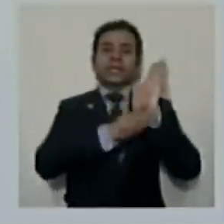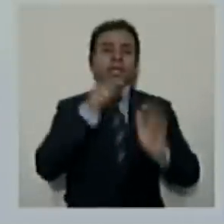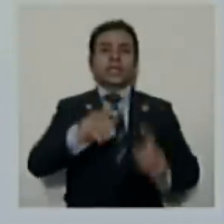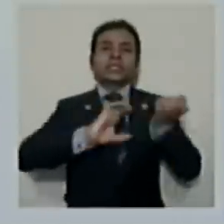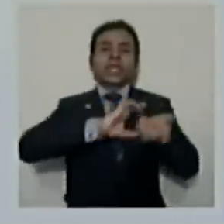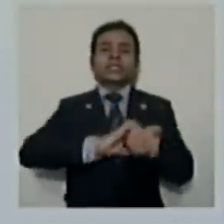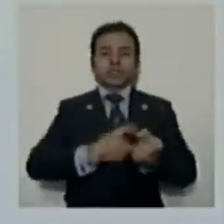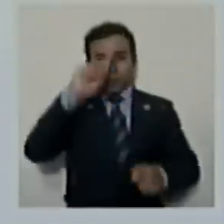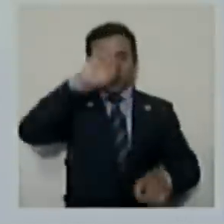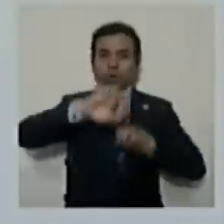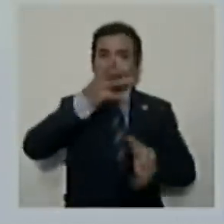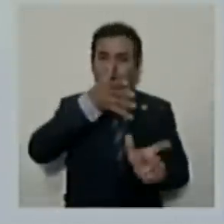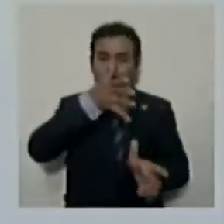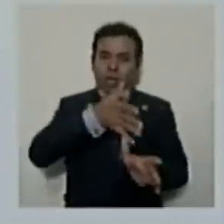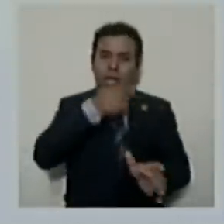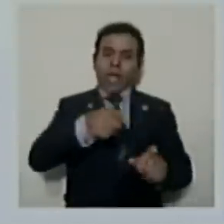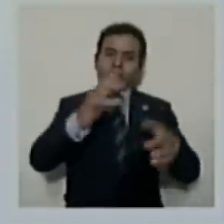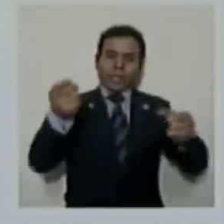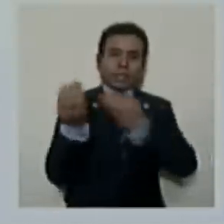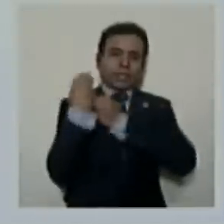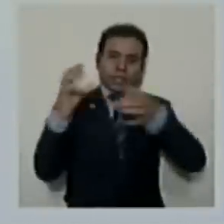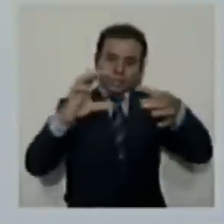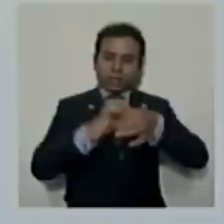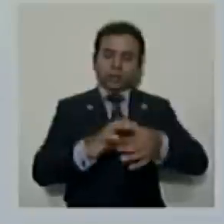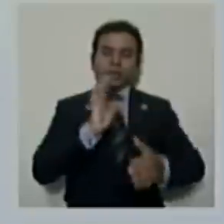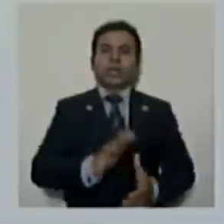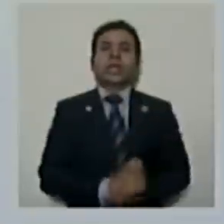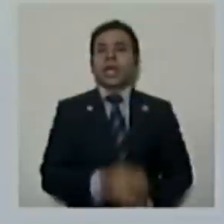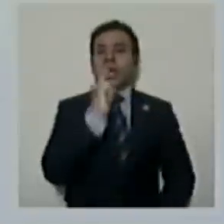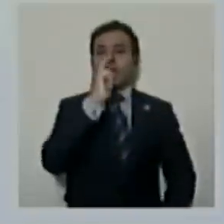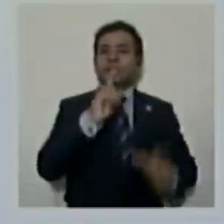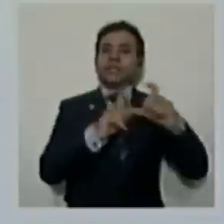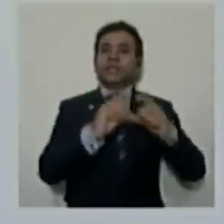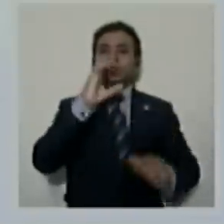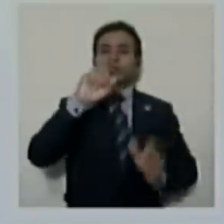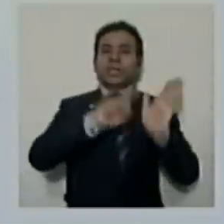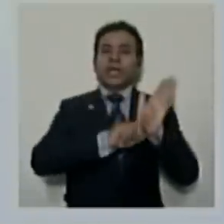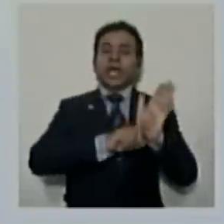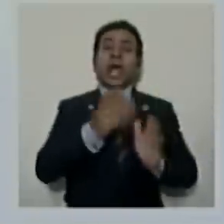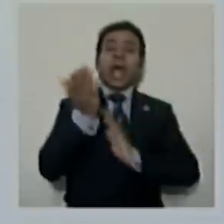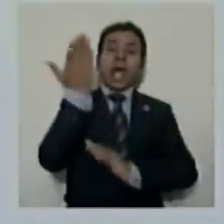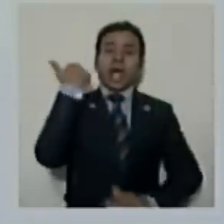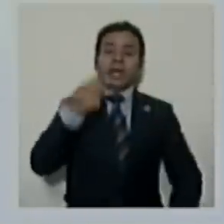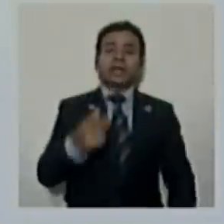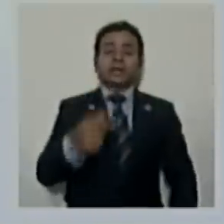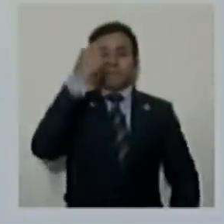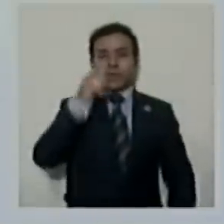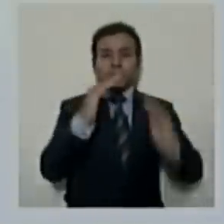এখানে একটি তথ্য দিতে চাই, আইডিসিআর স্বাস্থ্য মন্ত্রণালয়েরই একটি প্রতিষ্ঠান